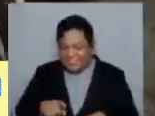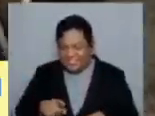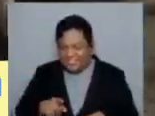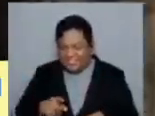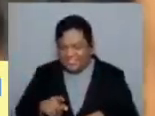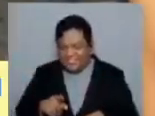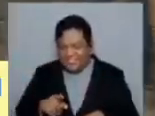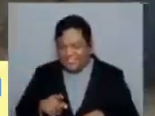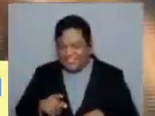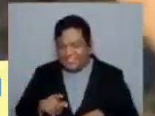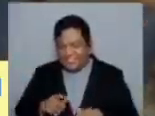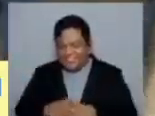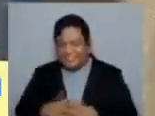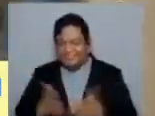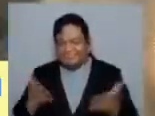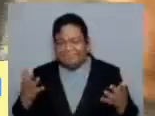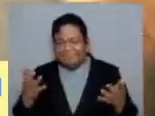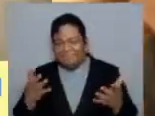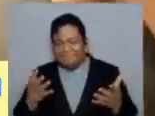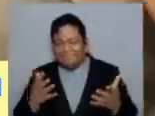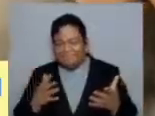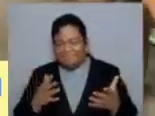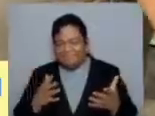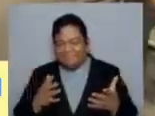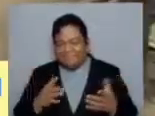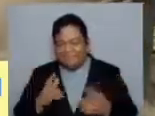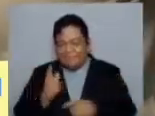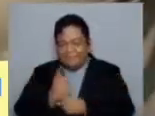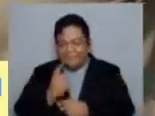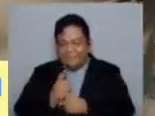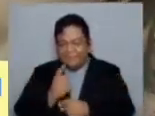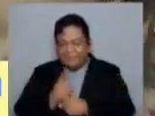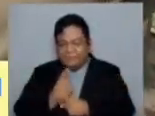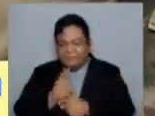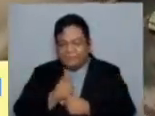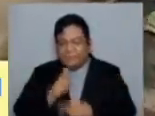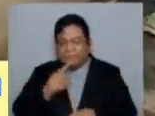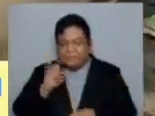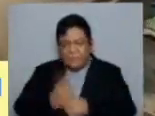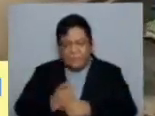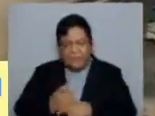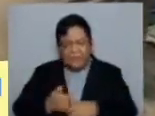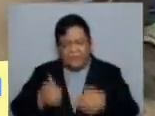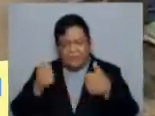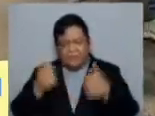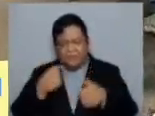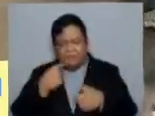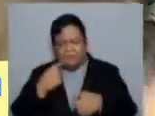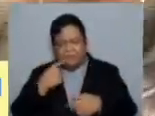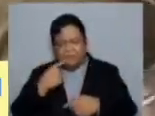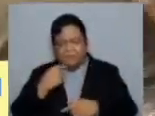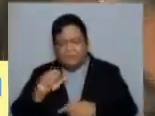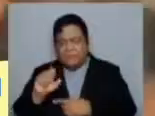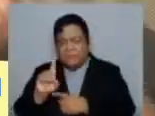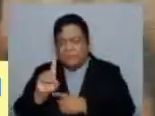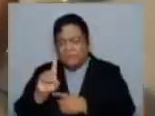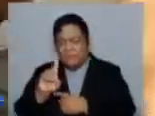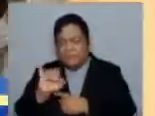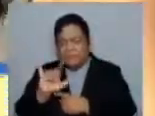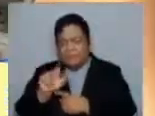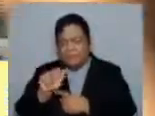Ayan. Sa ano? Tama, tama naman daw. Tama naman daw. Sabi naman sa dilaw. Na buwan. Sa dilaw na